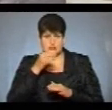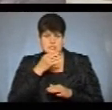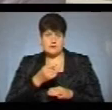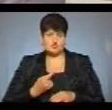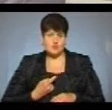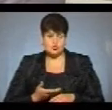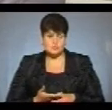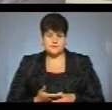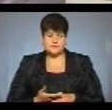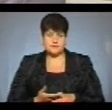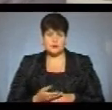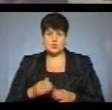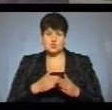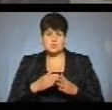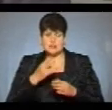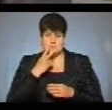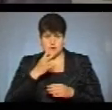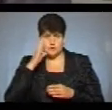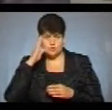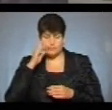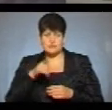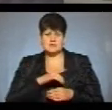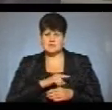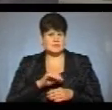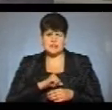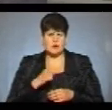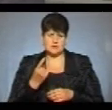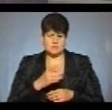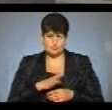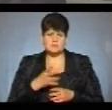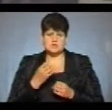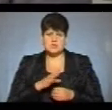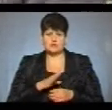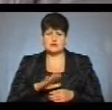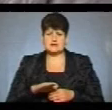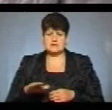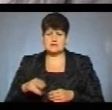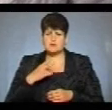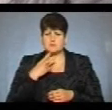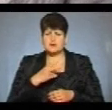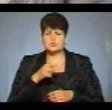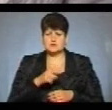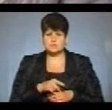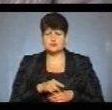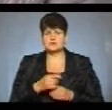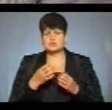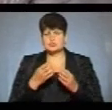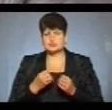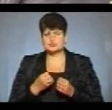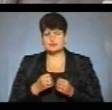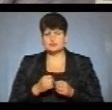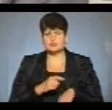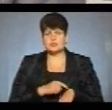Сусіди бачили тих хлопчиків, він не сам був, там ще були діти. Бачили його ще десь від